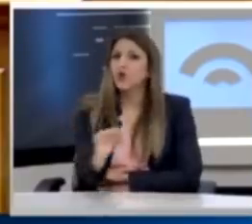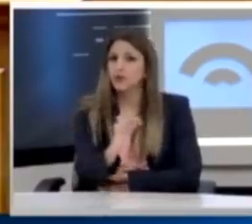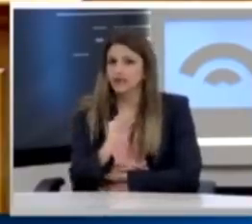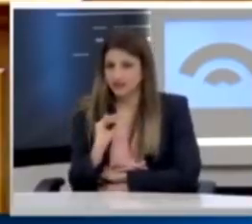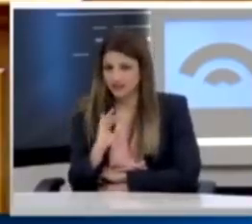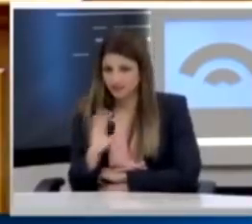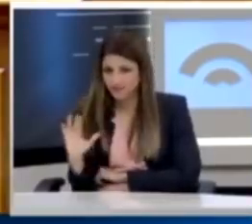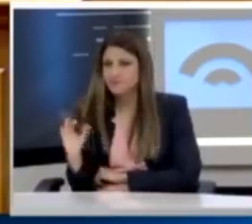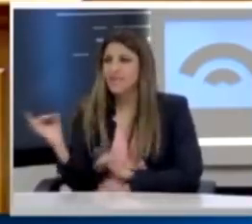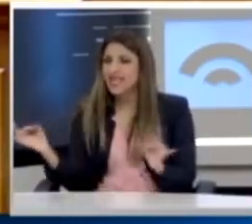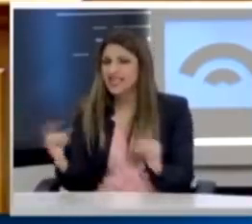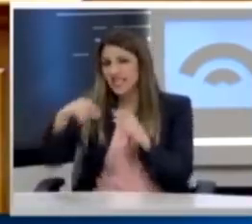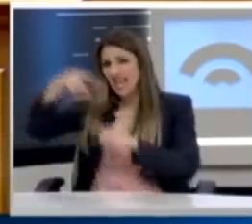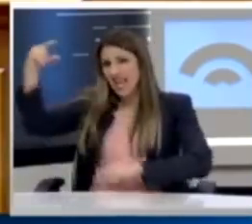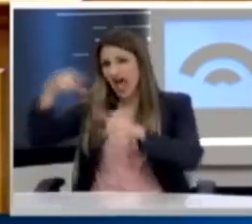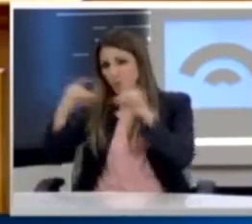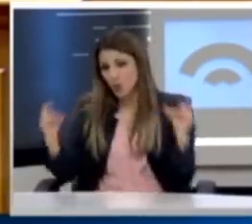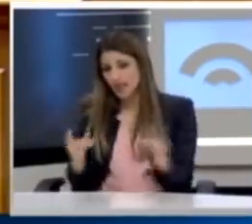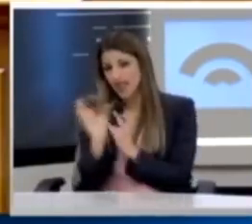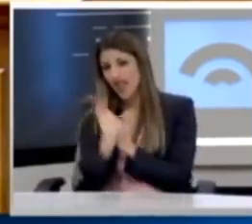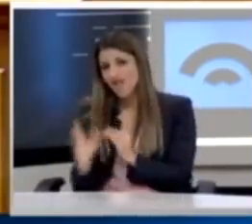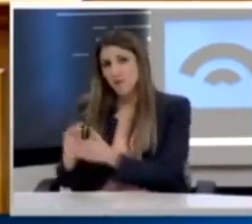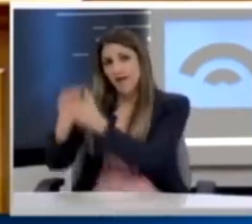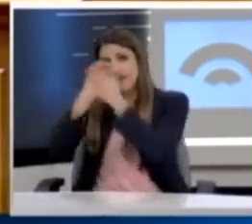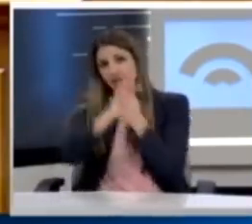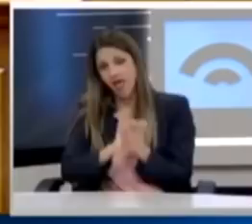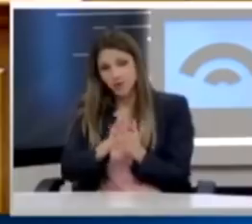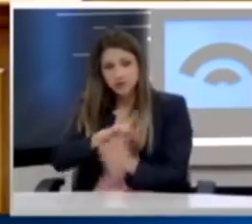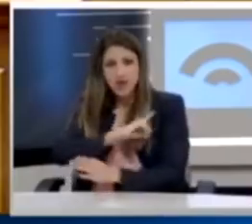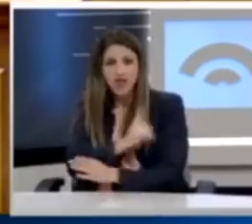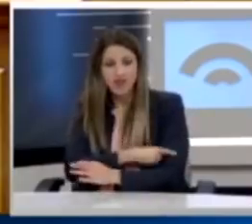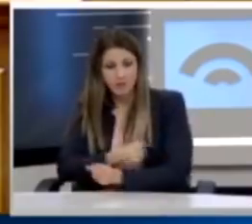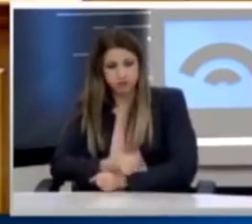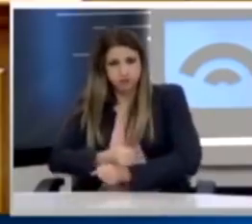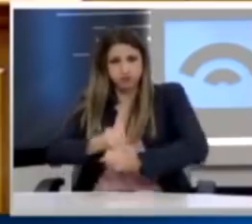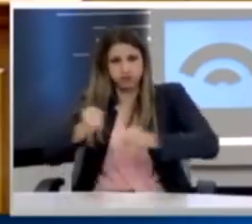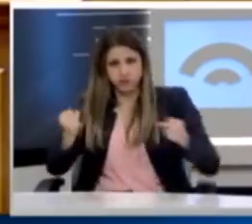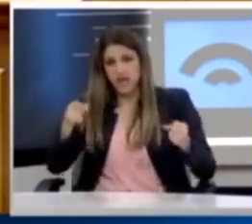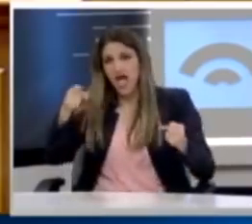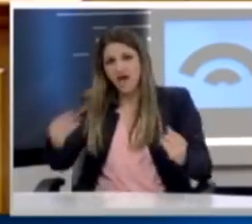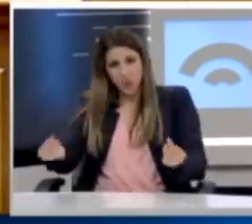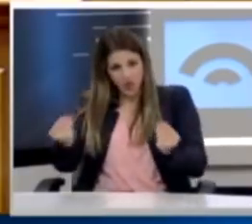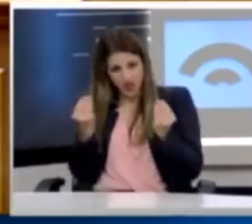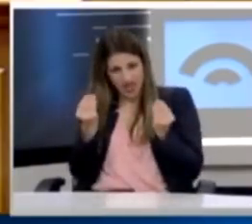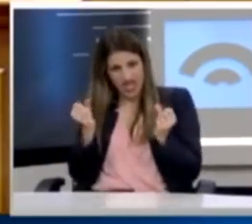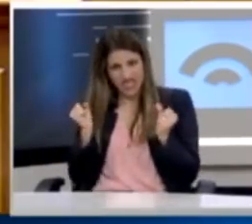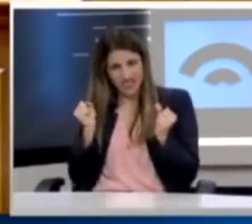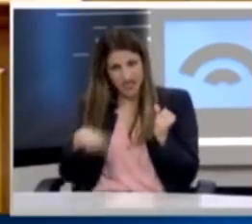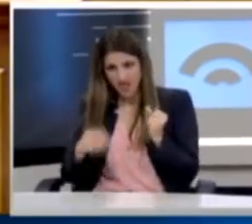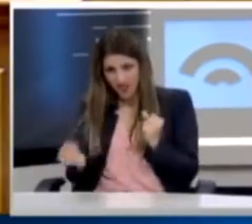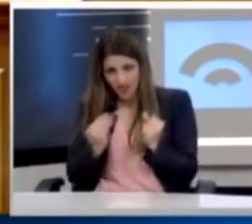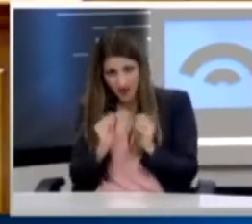ισχυροποίηση του ΝΑΤΟ και της Ευρωπαϊκής Ένωσης στην περιοχή όχι μόνο δεν αποτελεί παράγοντα σταθερότητας και